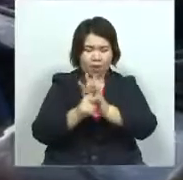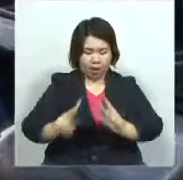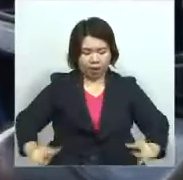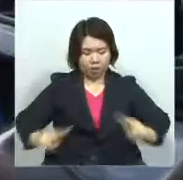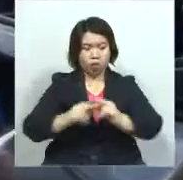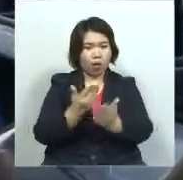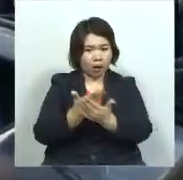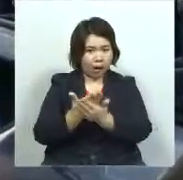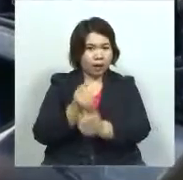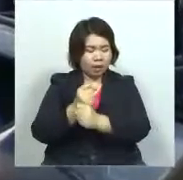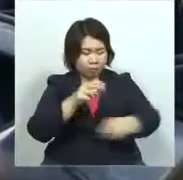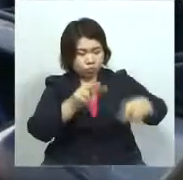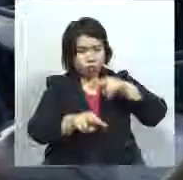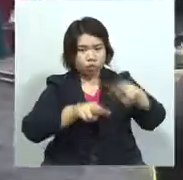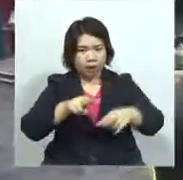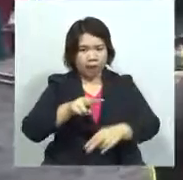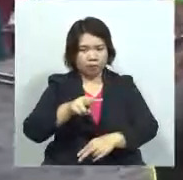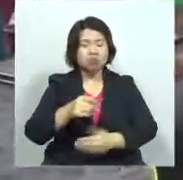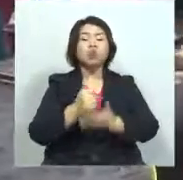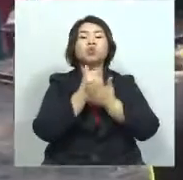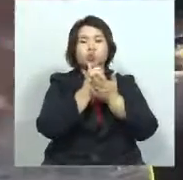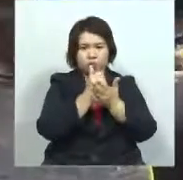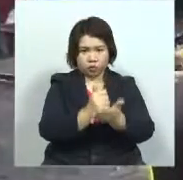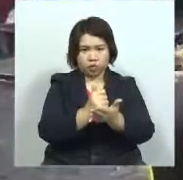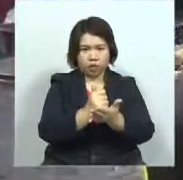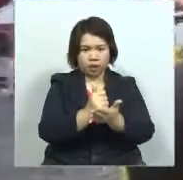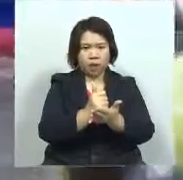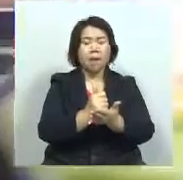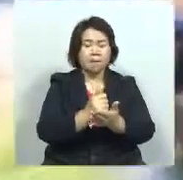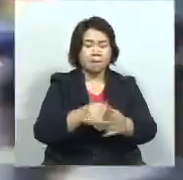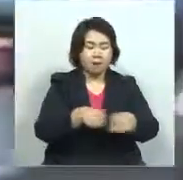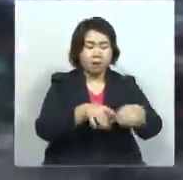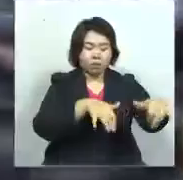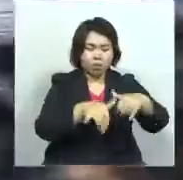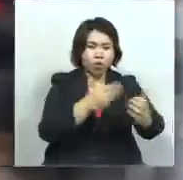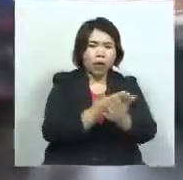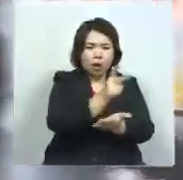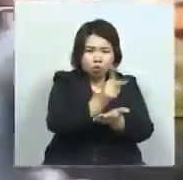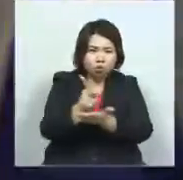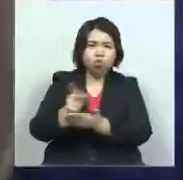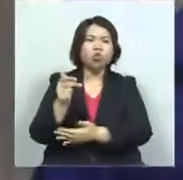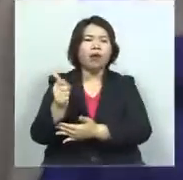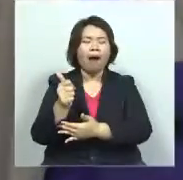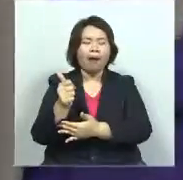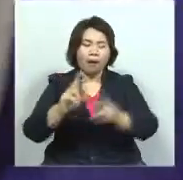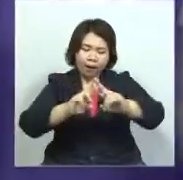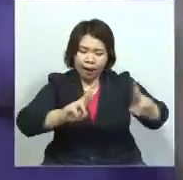การคลังที่ถูกต้องเพราะว่าอันนี้เนี่ยจะช่วยเพิ่มช่องทางการเข้าถึงแหล่งเงินทุนในระบบให้ประชาชนราย